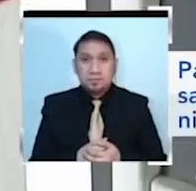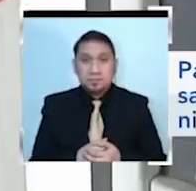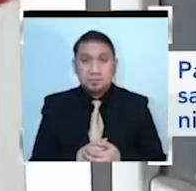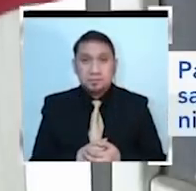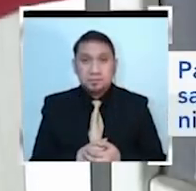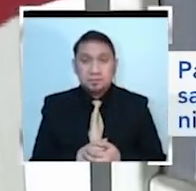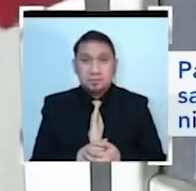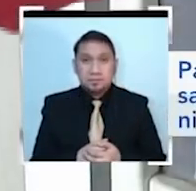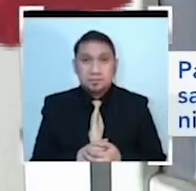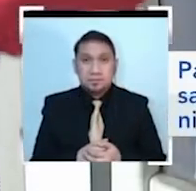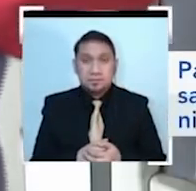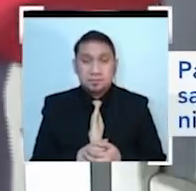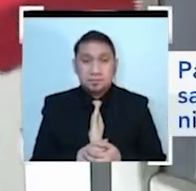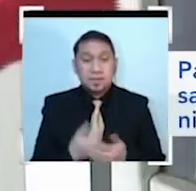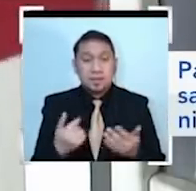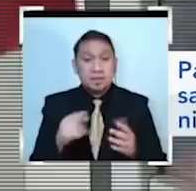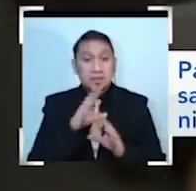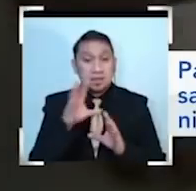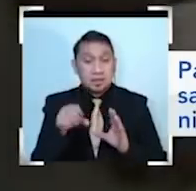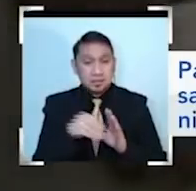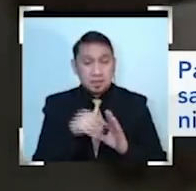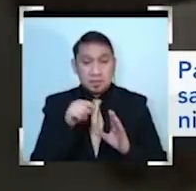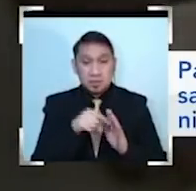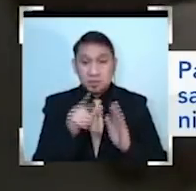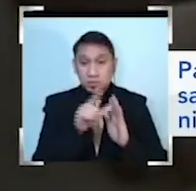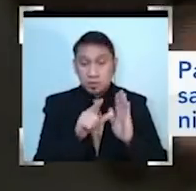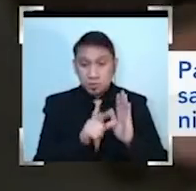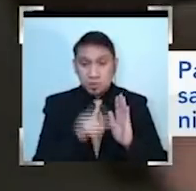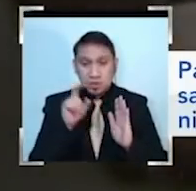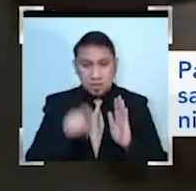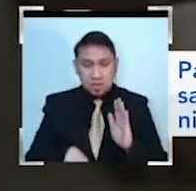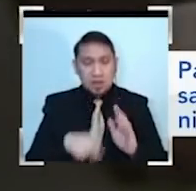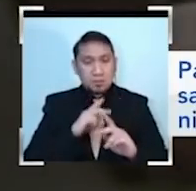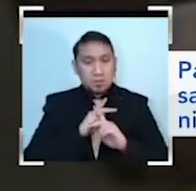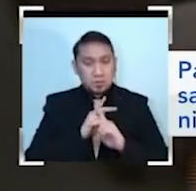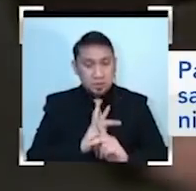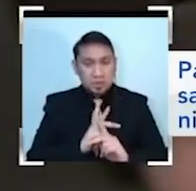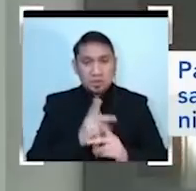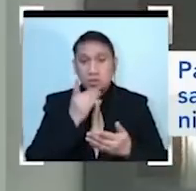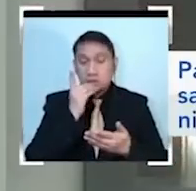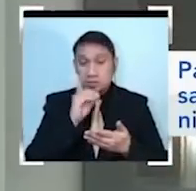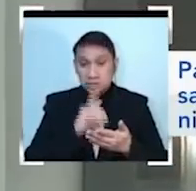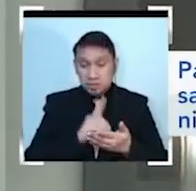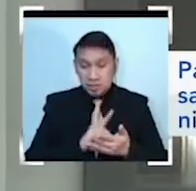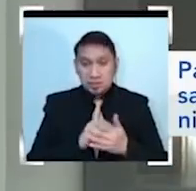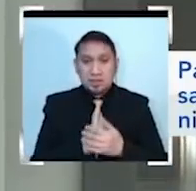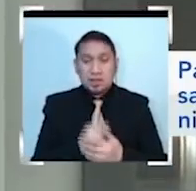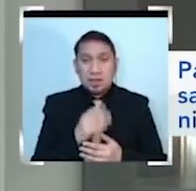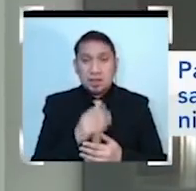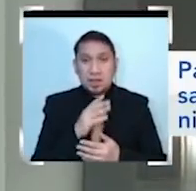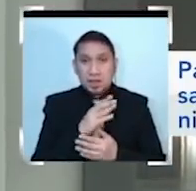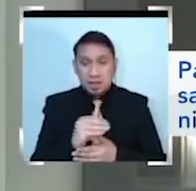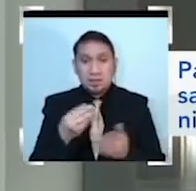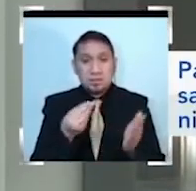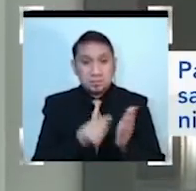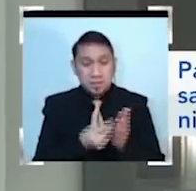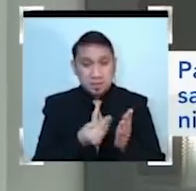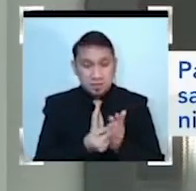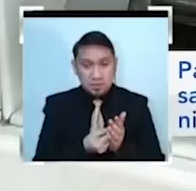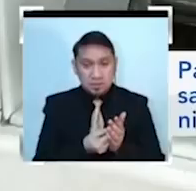Act. Kabilang sa probisyon nitong tiyaking naprotektahan ang datos ng mga kliyente at financial transactions